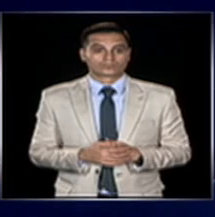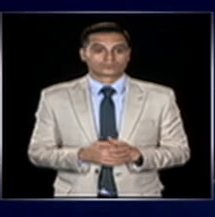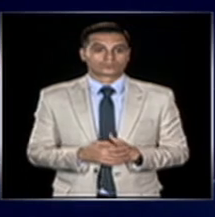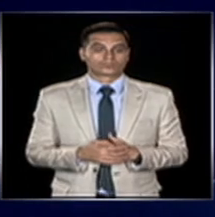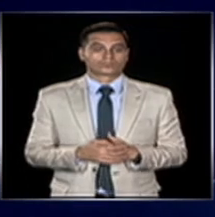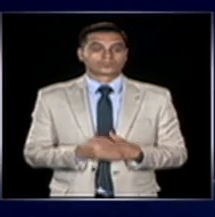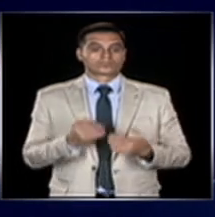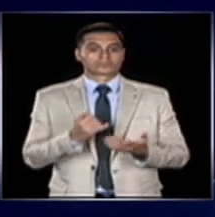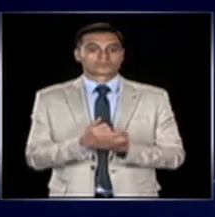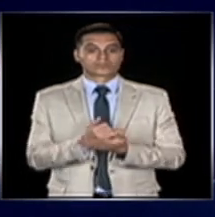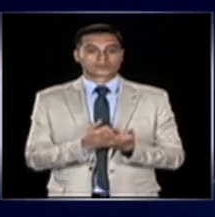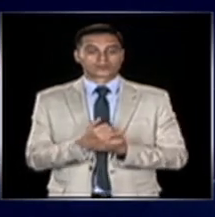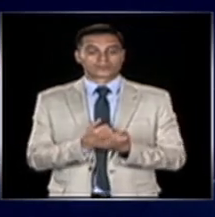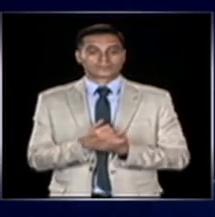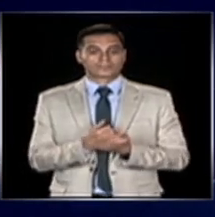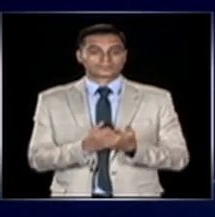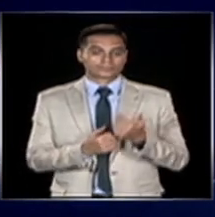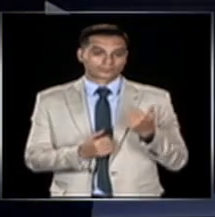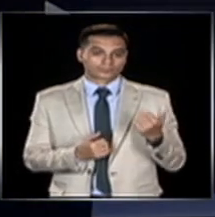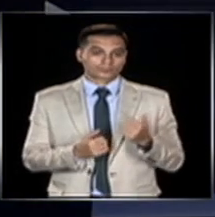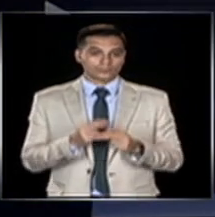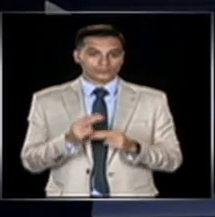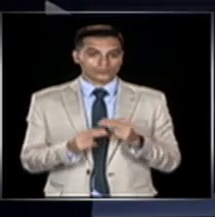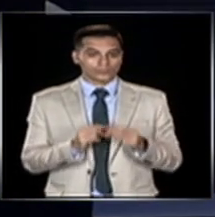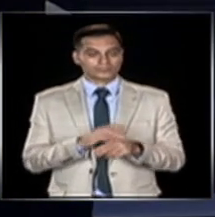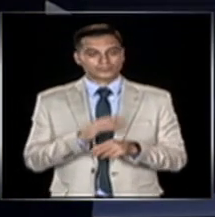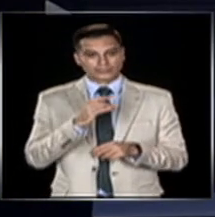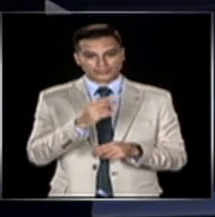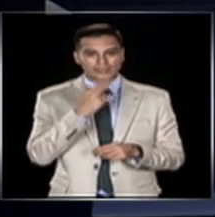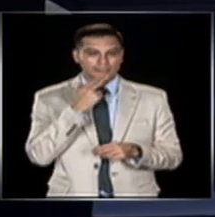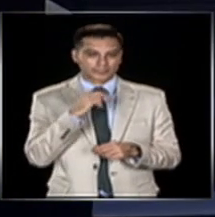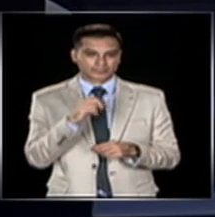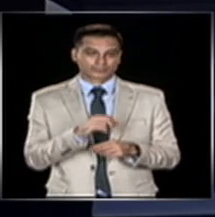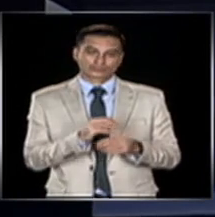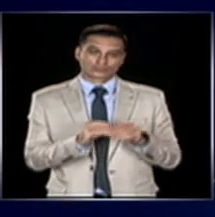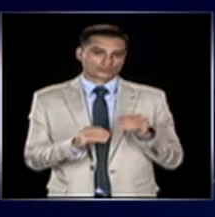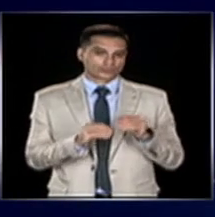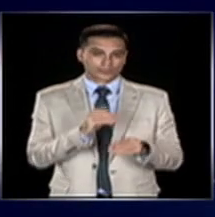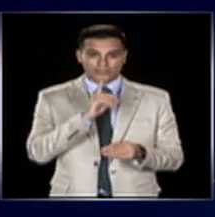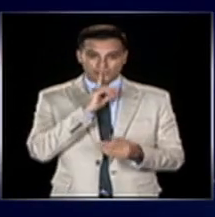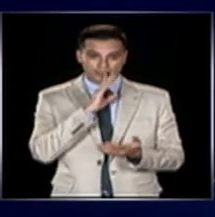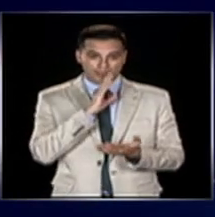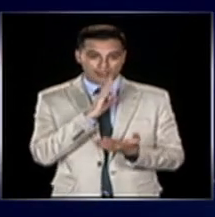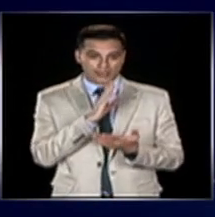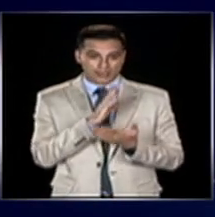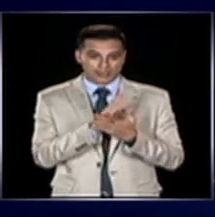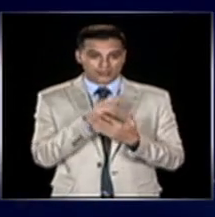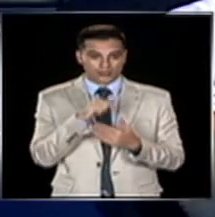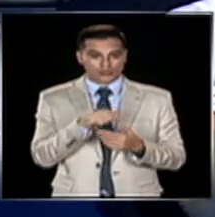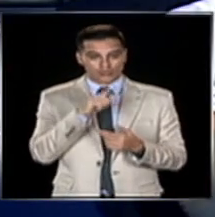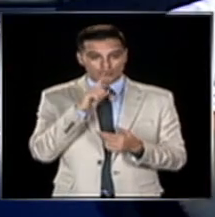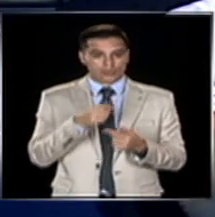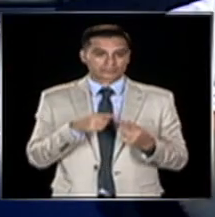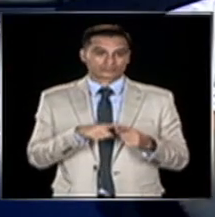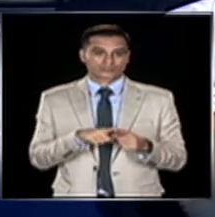مدرسة جمال عبد الناصر الفيوم هارد لك، ولكن الحقيقة النهاردة مش